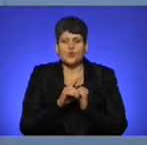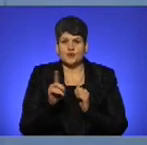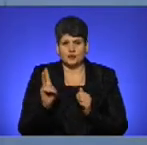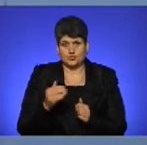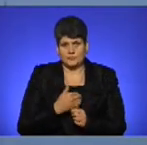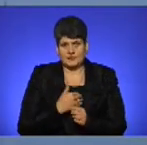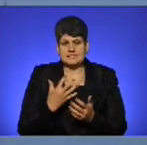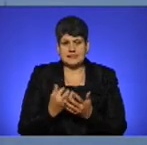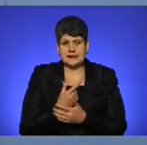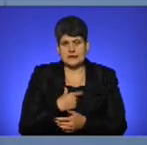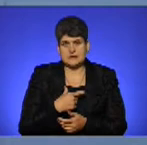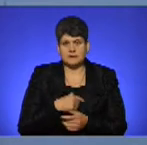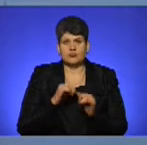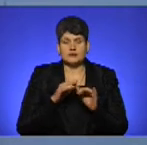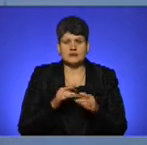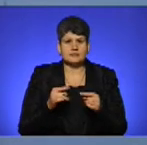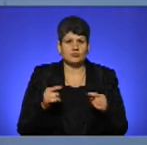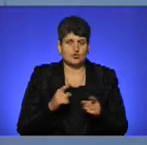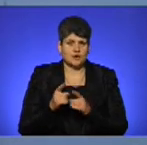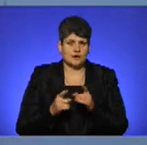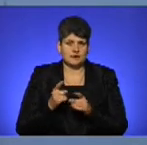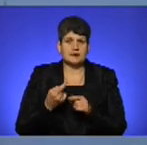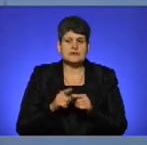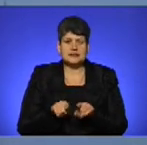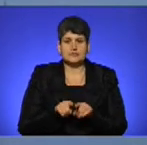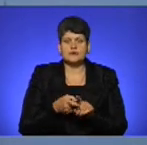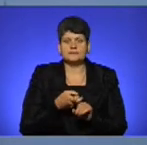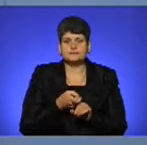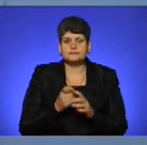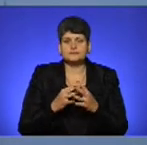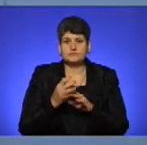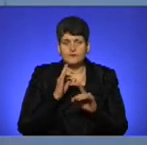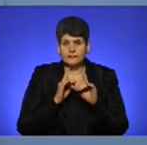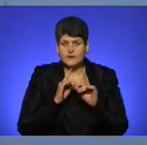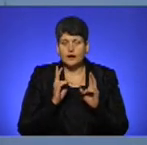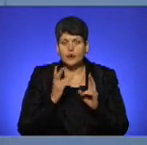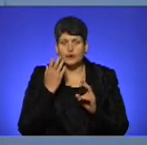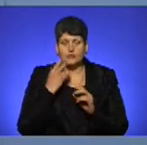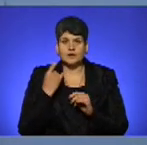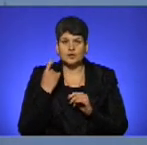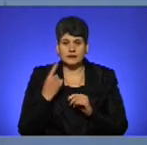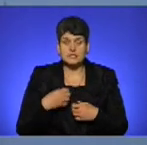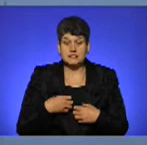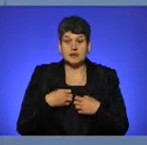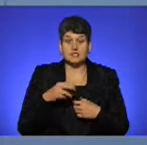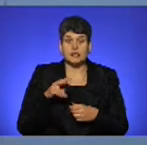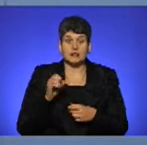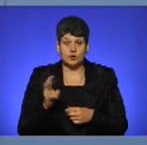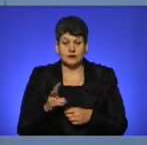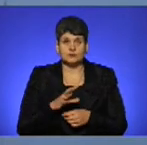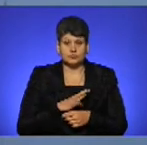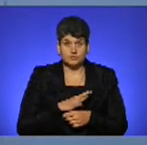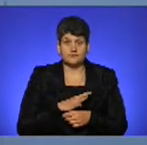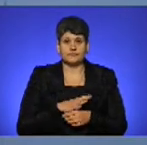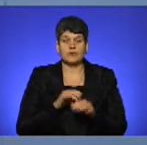себе в процесі будь-якої реформи. Це саме стосувалося сільських рад, коли одна із страшилок, яка розповсюджувалася, що